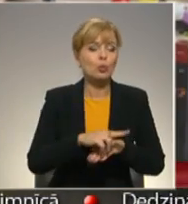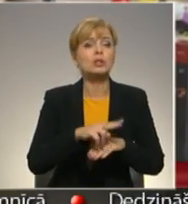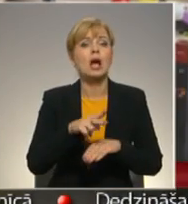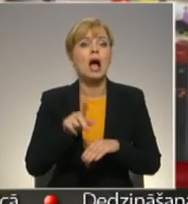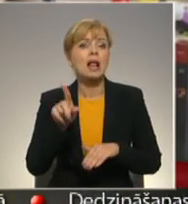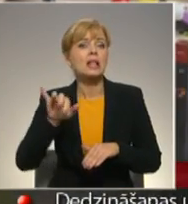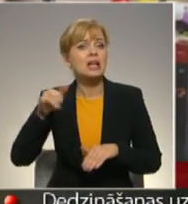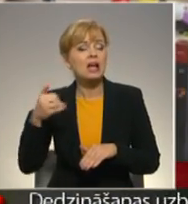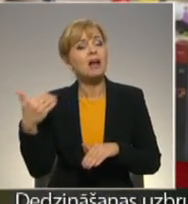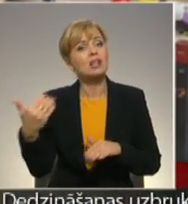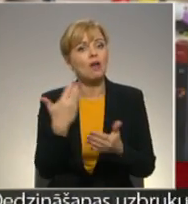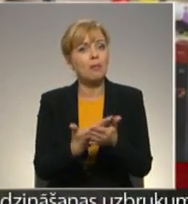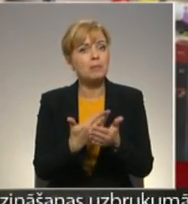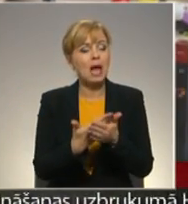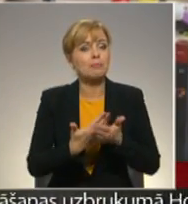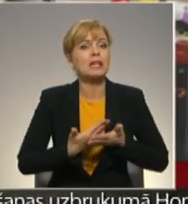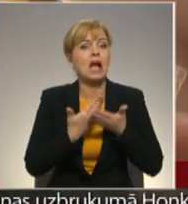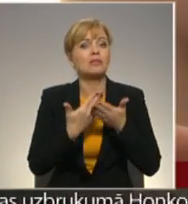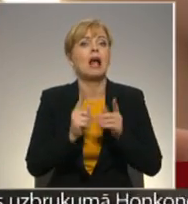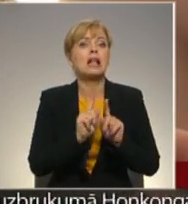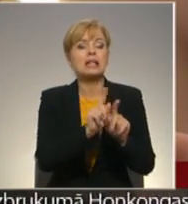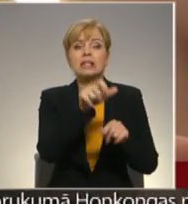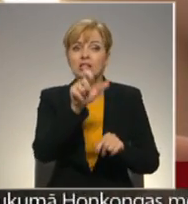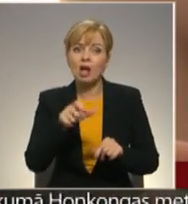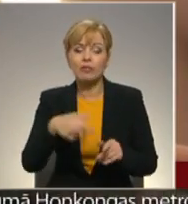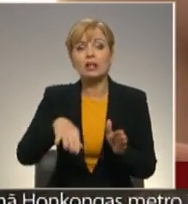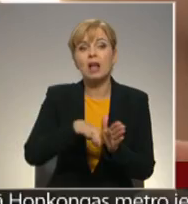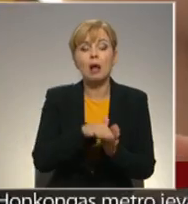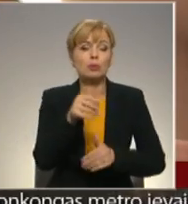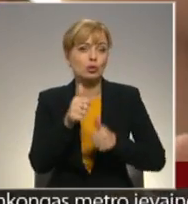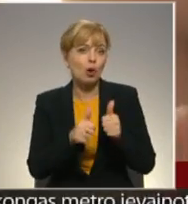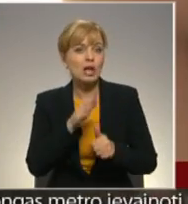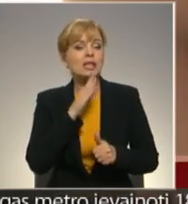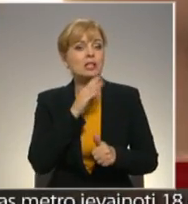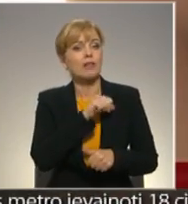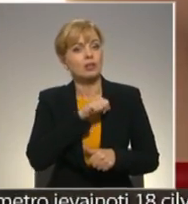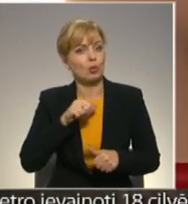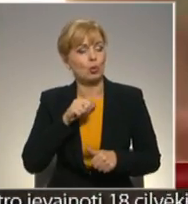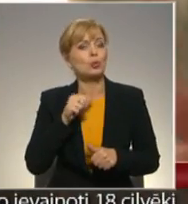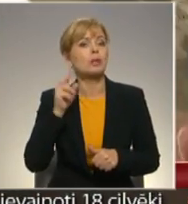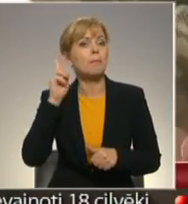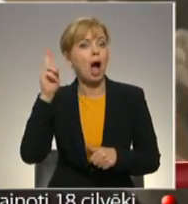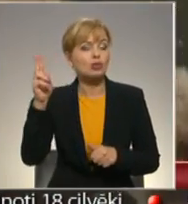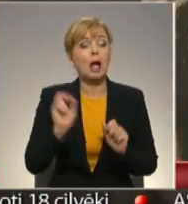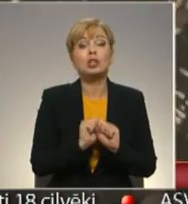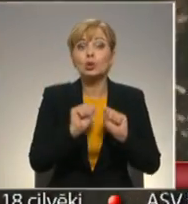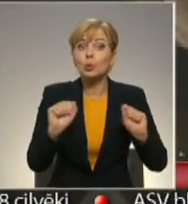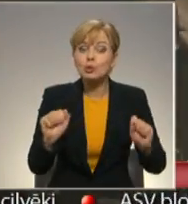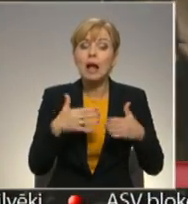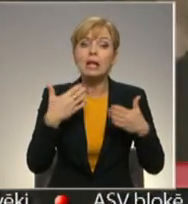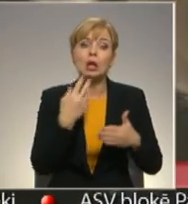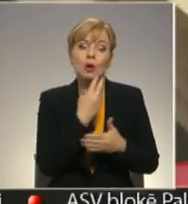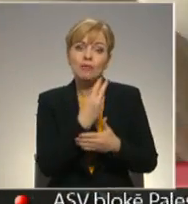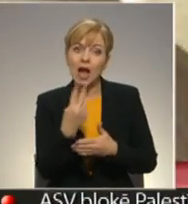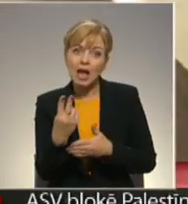Līga Pennere ar savu piemēru vēlas iedvesmot līdzcilvēkus pēc dalības konkursos. Sievietes kļūst pašpārliecinātākas, drosmīgākas un daudz lielāku vērību